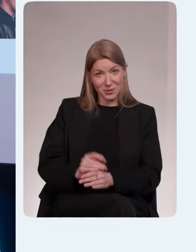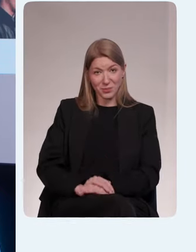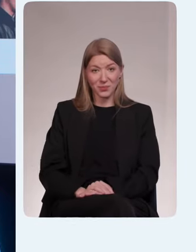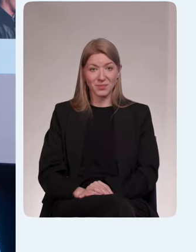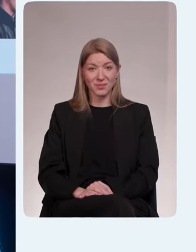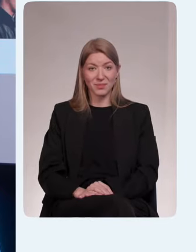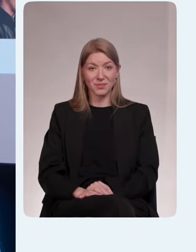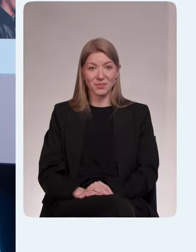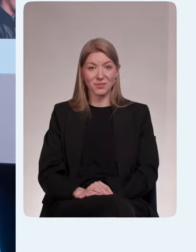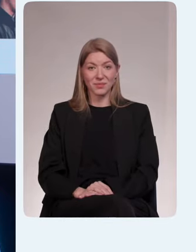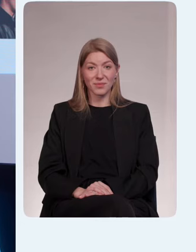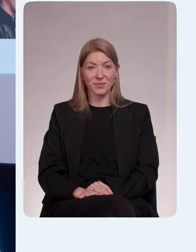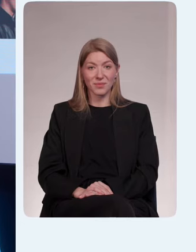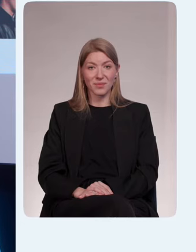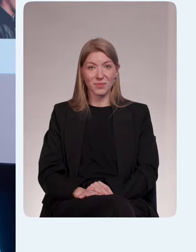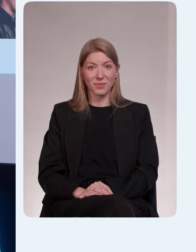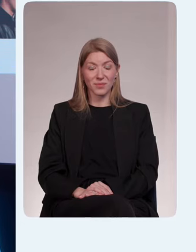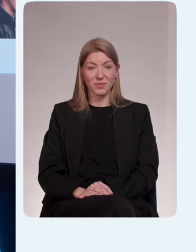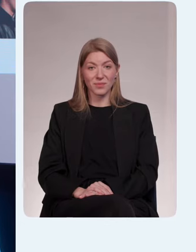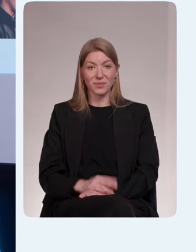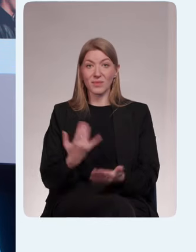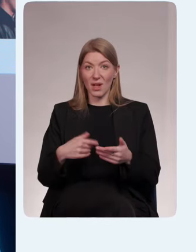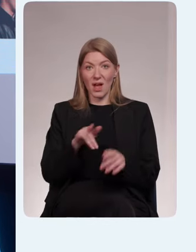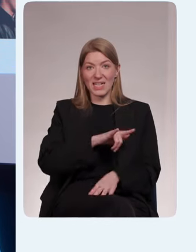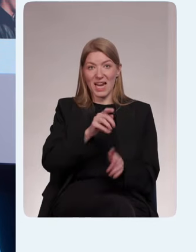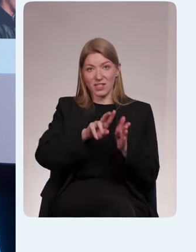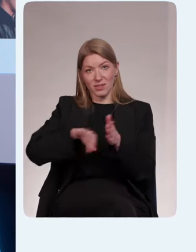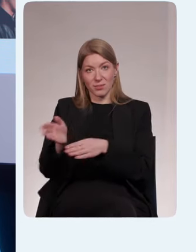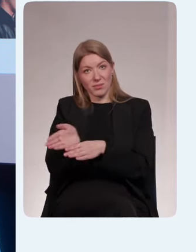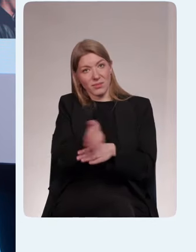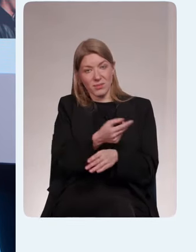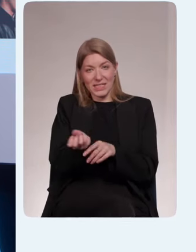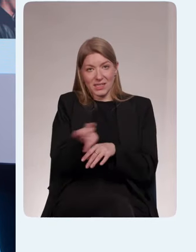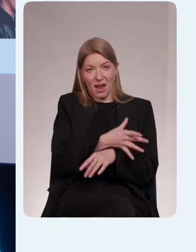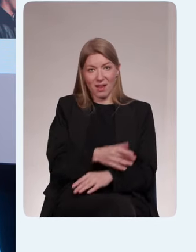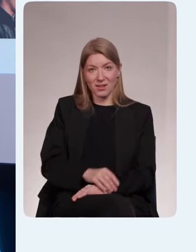Сняли пассажира с рейса. Видимо, календарь не перевернул.